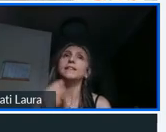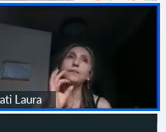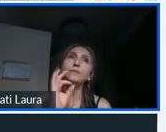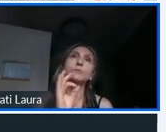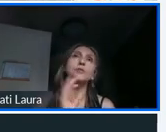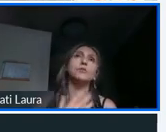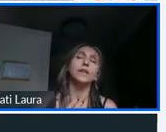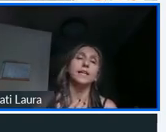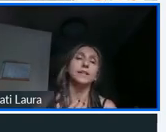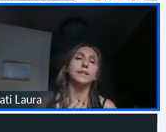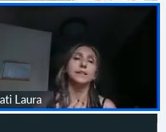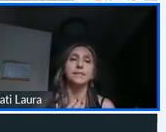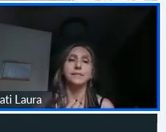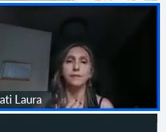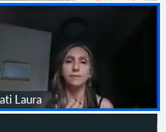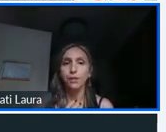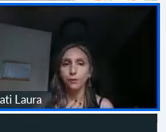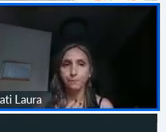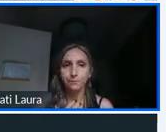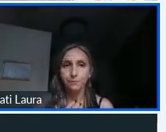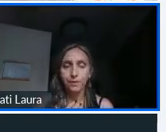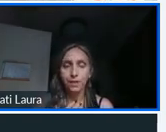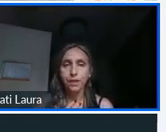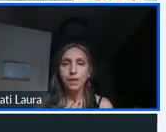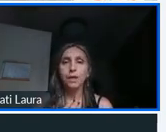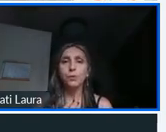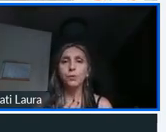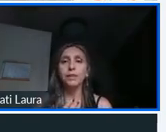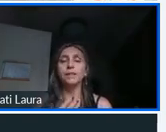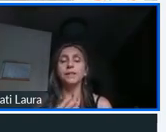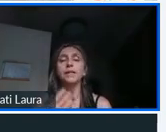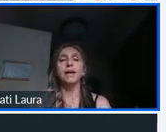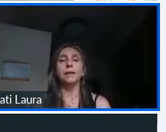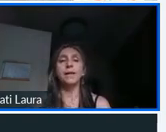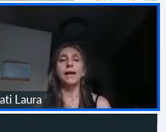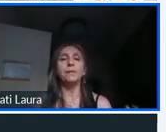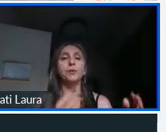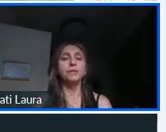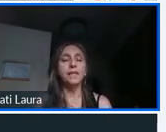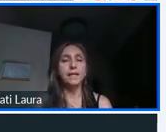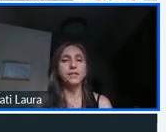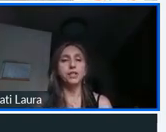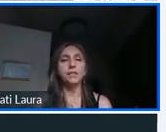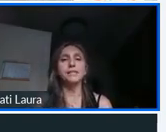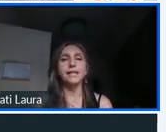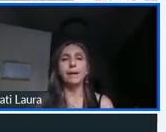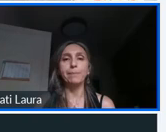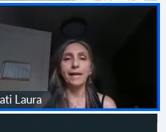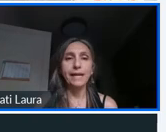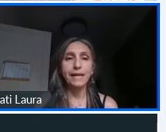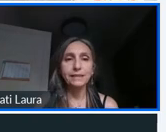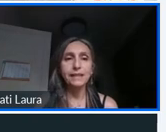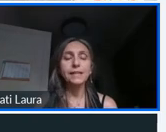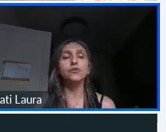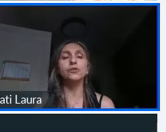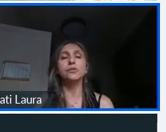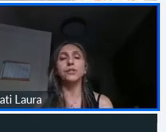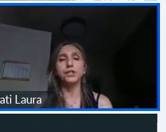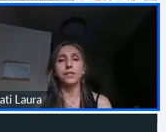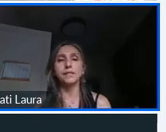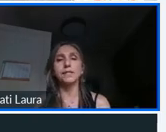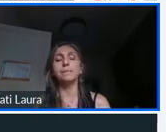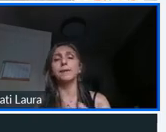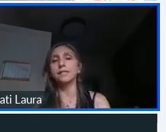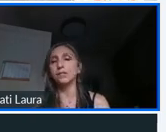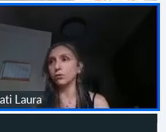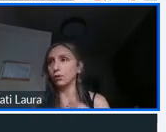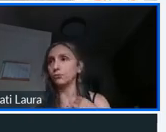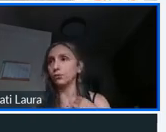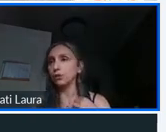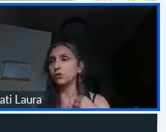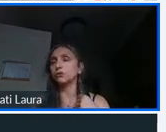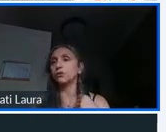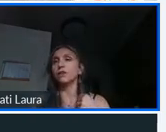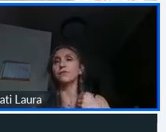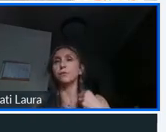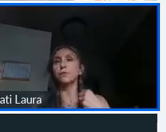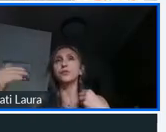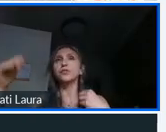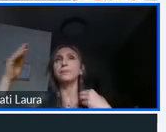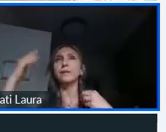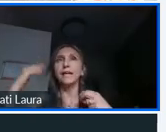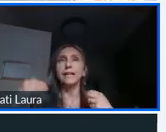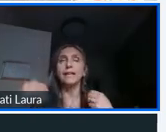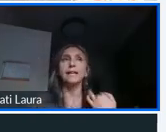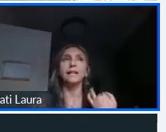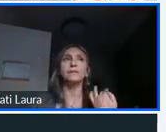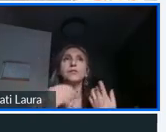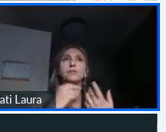database che intanto mi sono garantita essere mio. Quindi abbiamo delle licenze aperte, sono licenze per il software, ci sono le